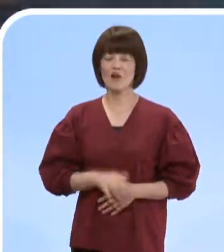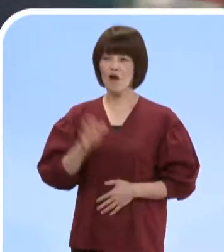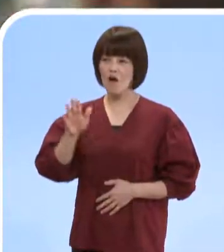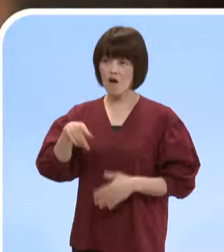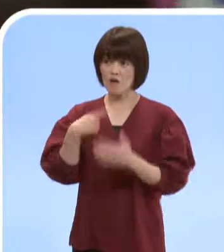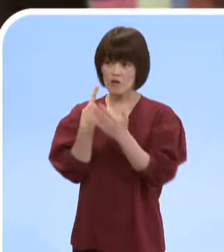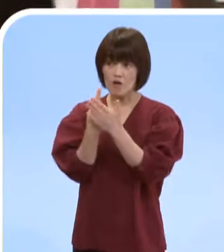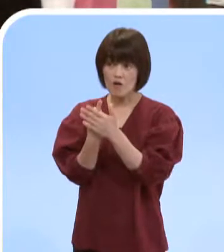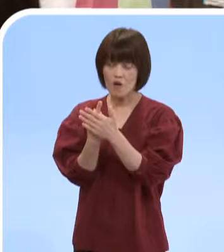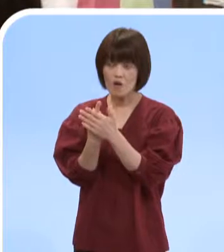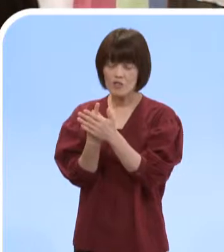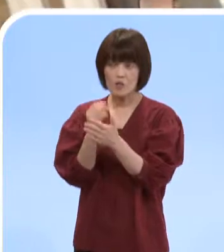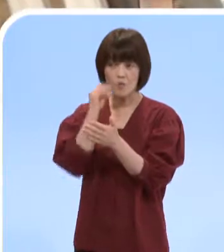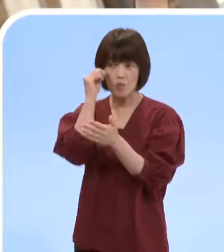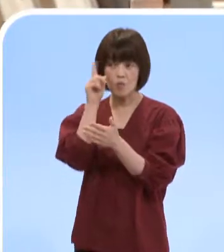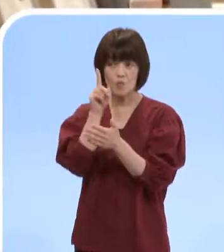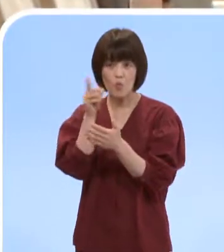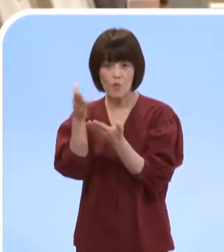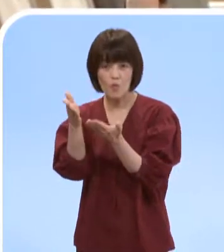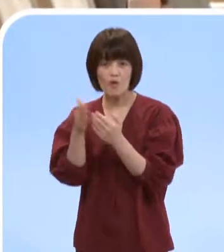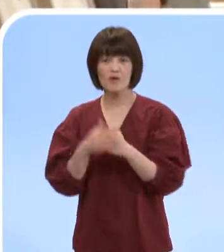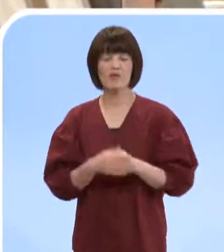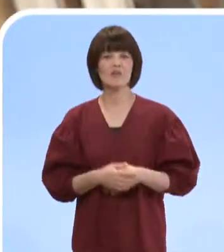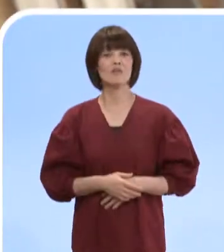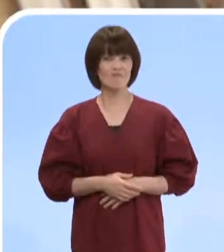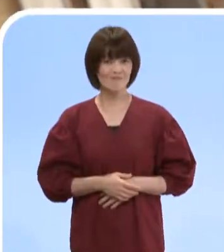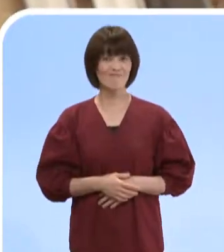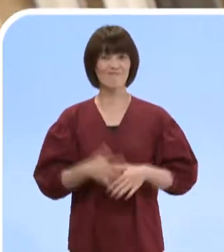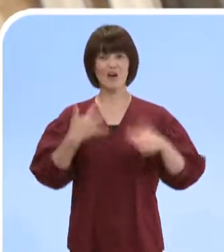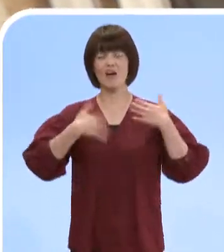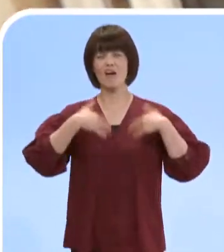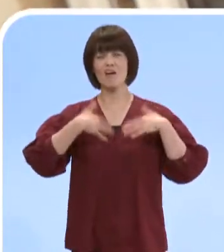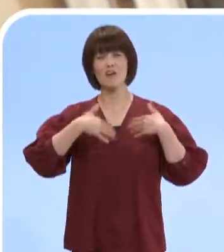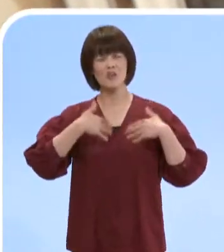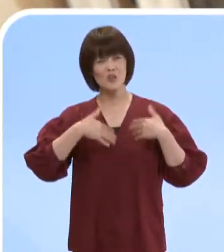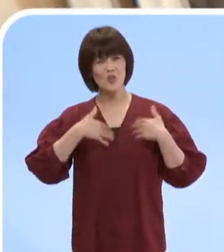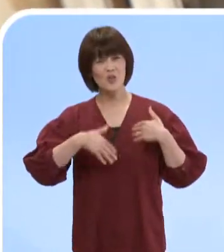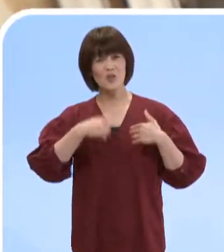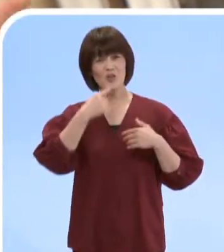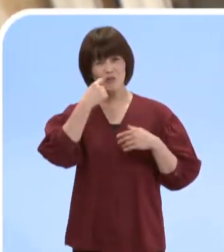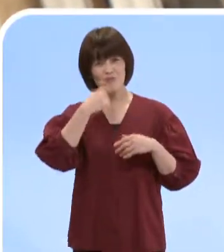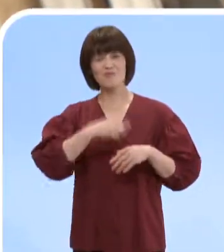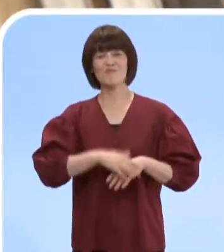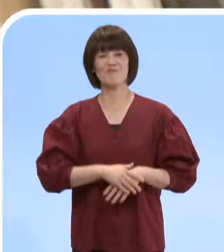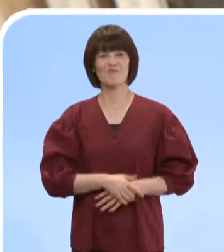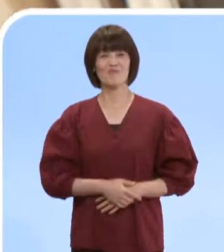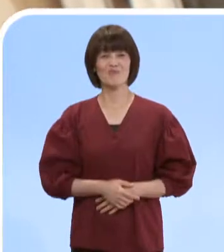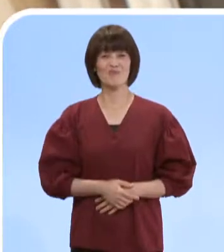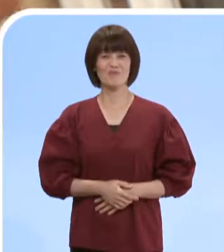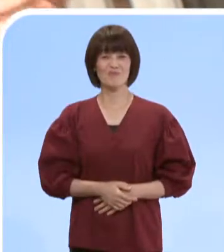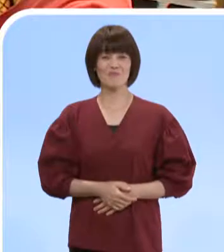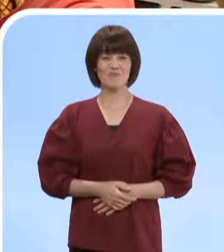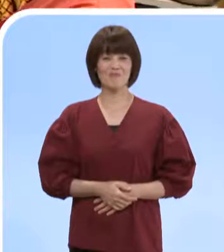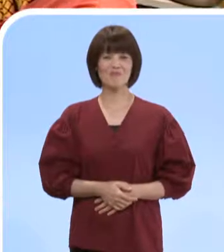どうですか、参加してみて。 楽しい。この年になって楽しいことに見つかってっていう感じ